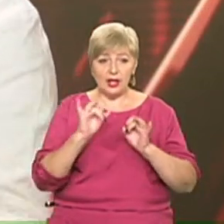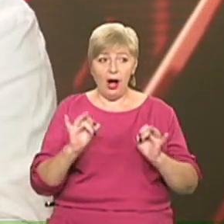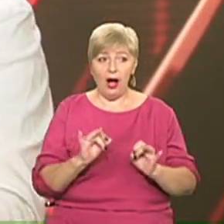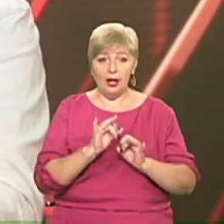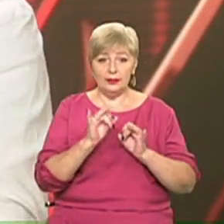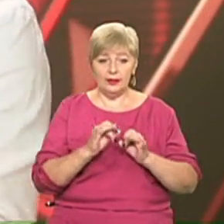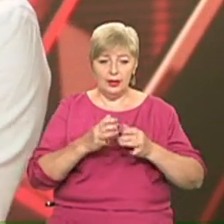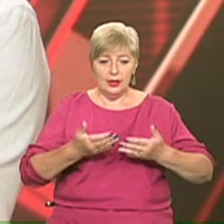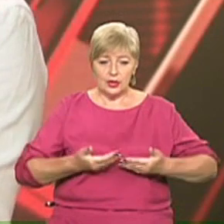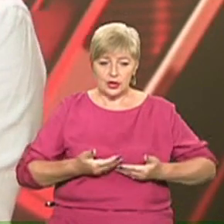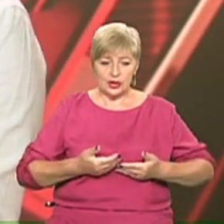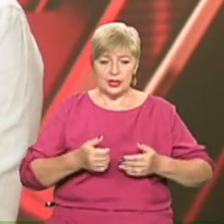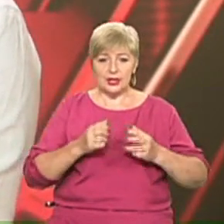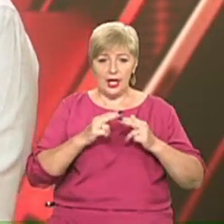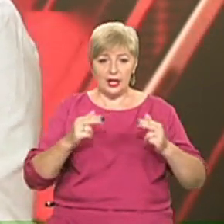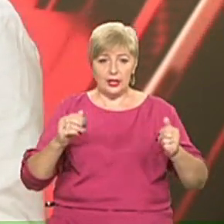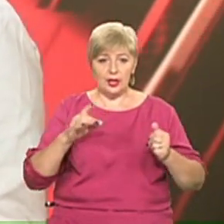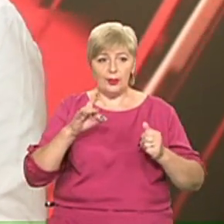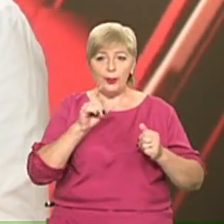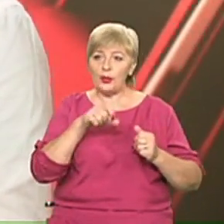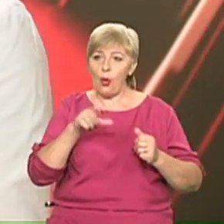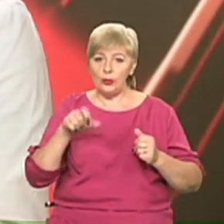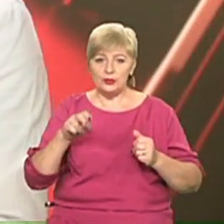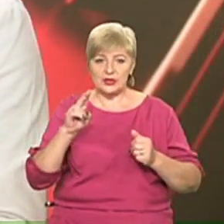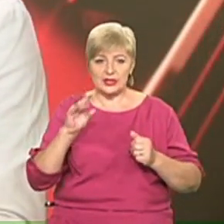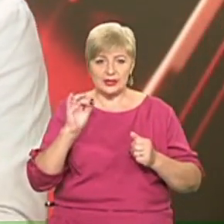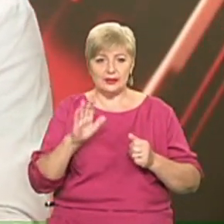взагалі буття і життя взагалі дніпровців,